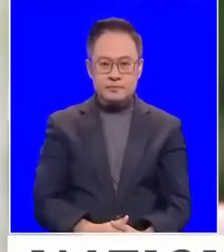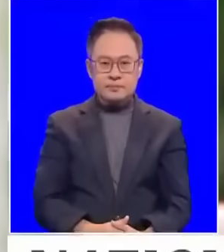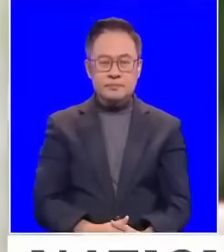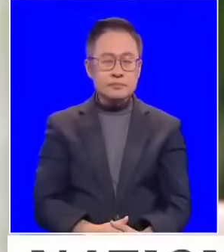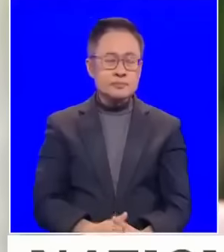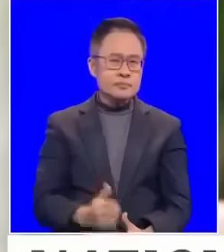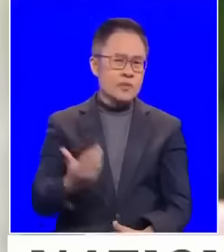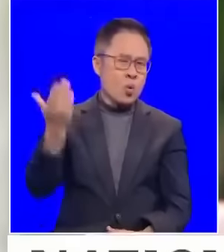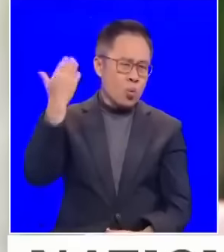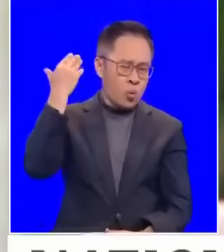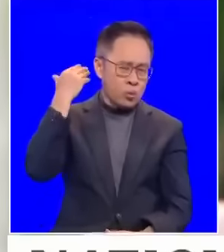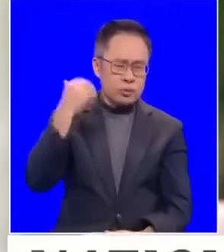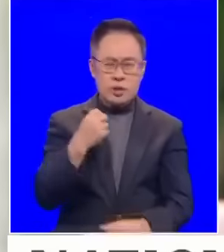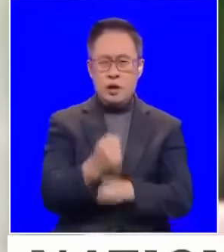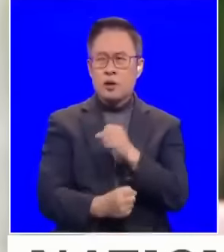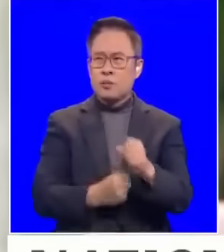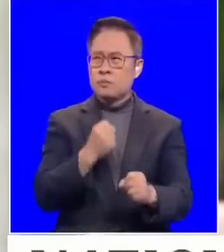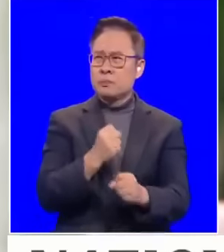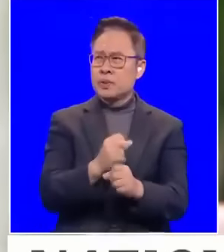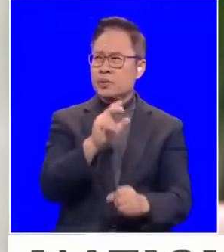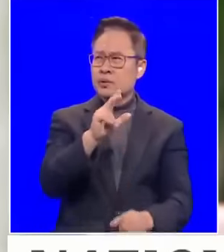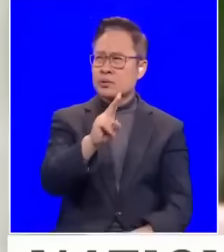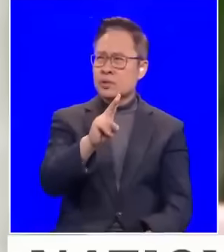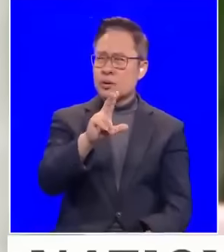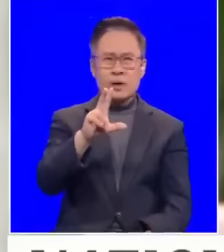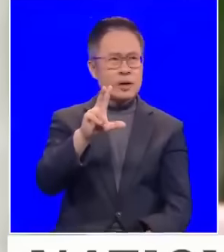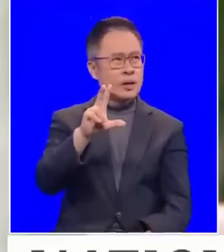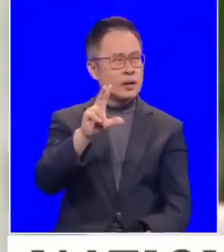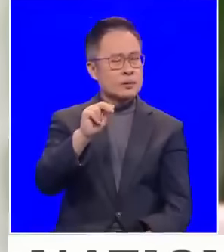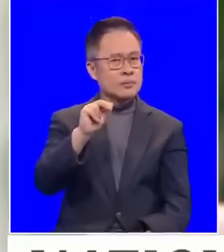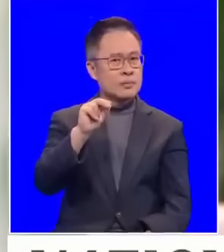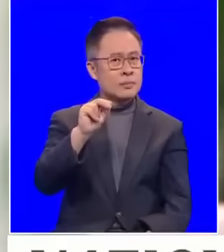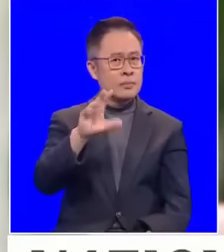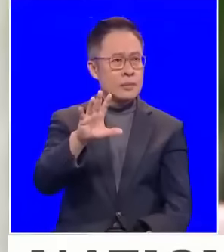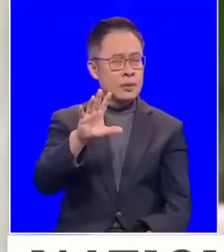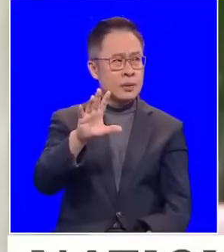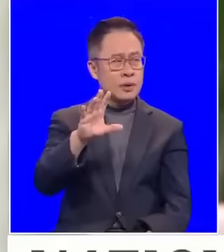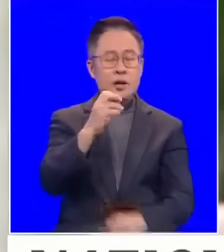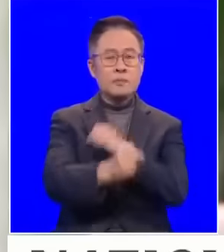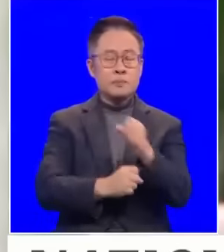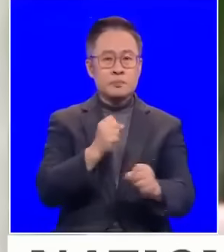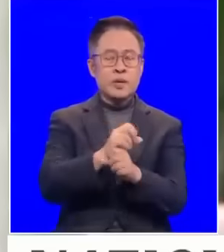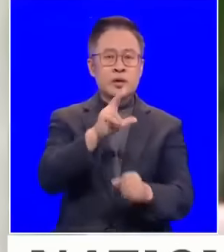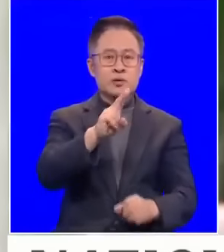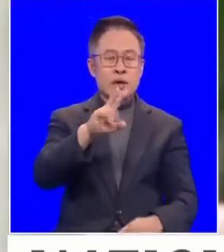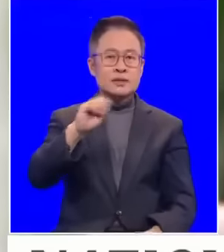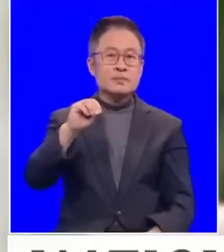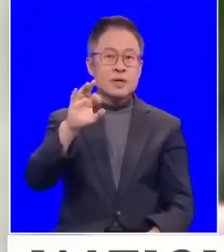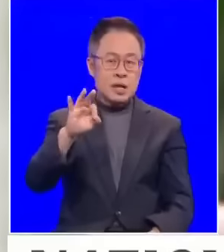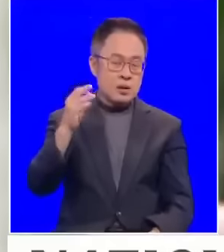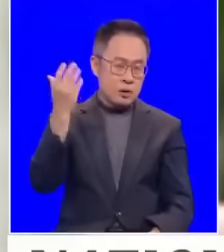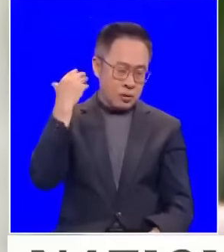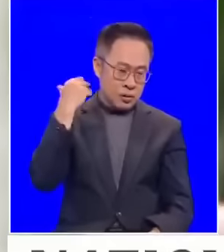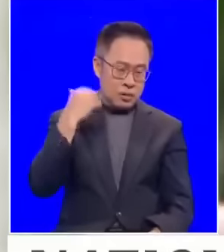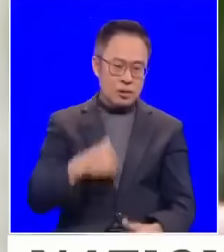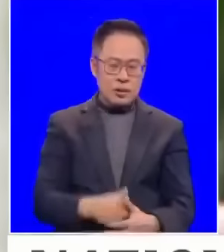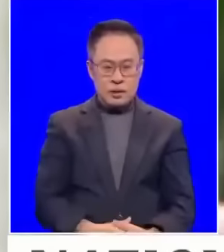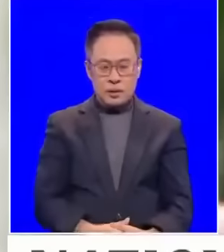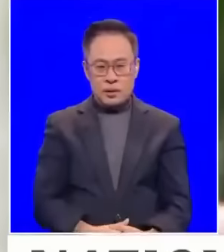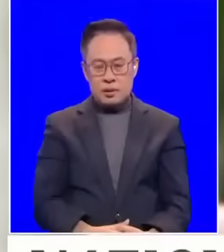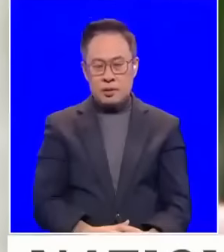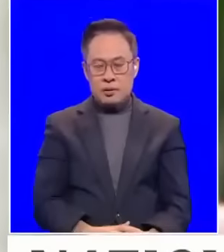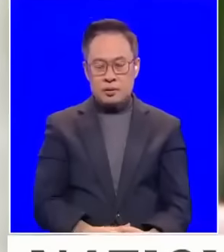าะ ค่ะโอ้โหเนี่ยค่ะก็เป็นเหมือนมวยคู่ใหม่เหมือนกันนะระหว่างทนายตั้มกับคุณสามารถ แต่ว่าที่ฉันมองว่า